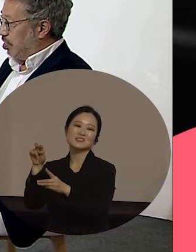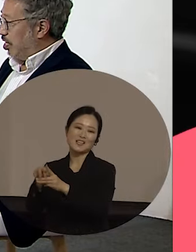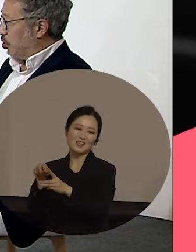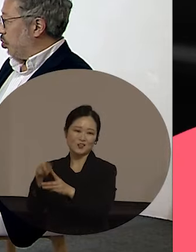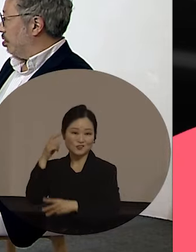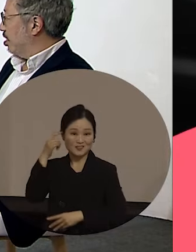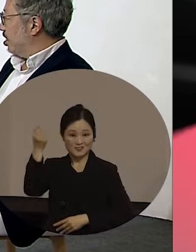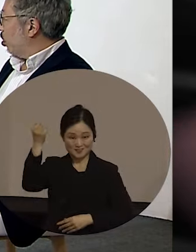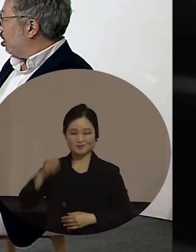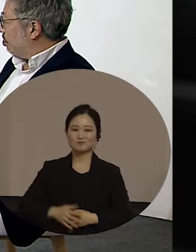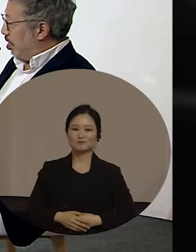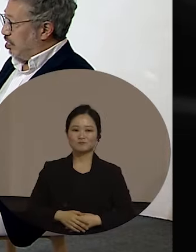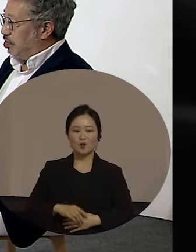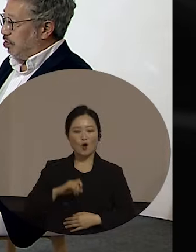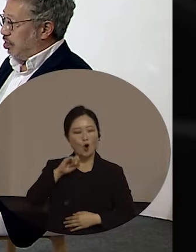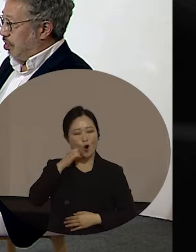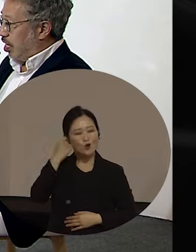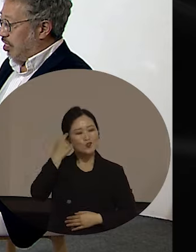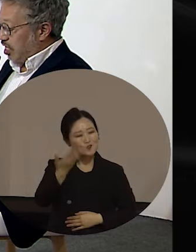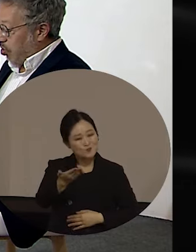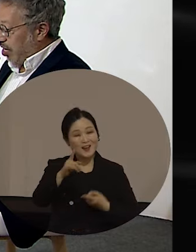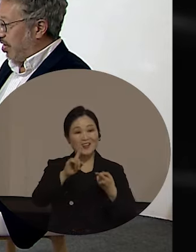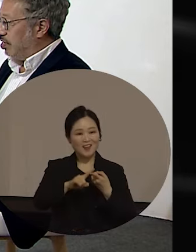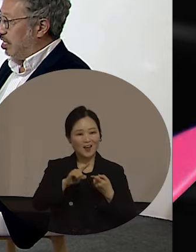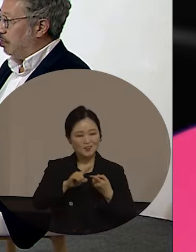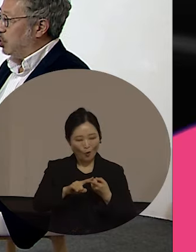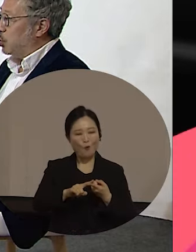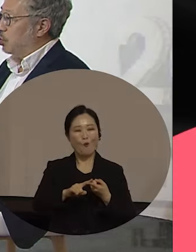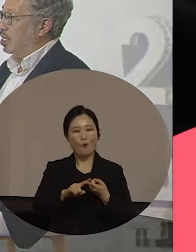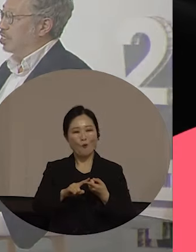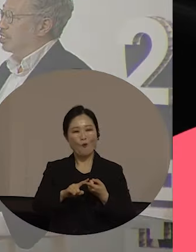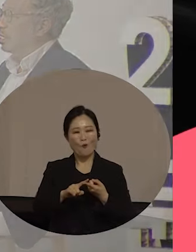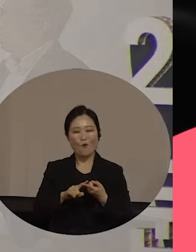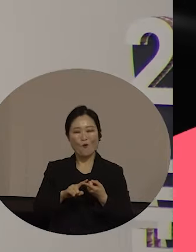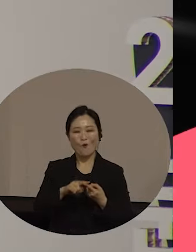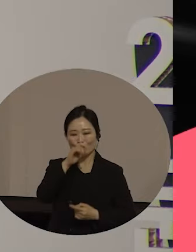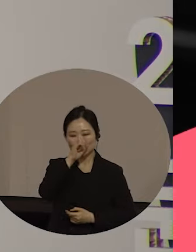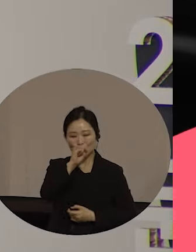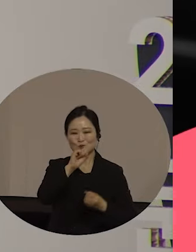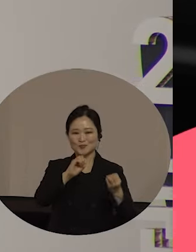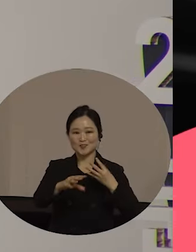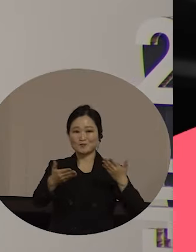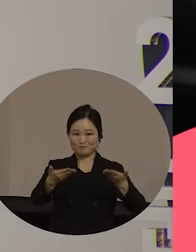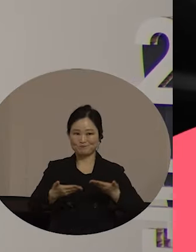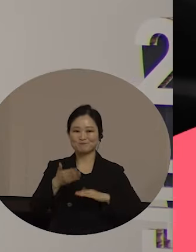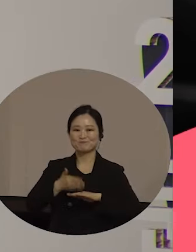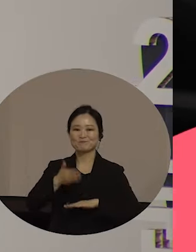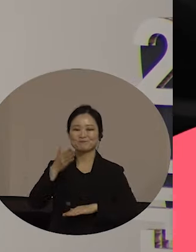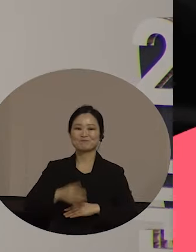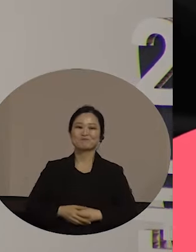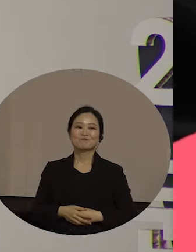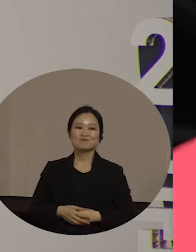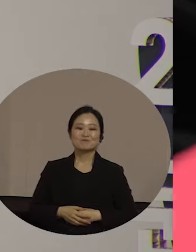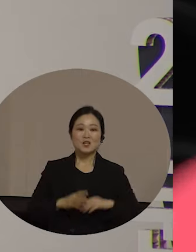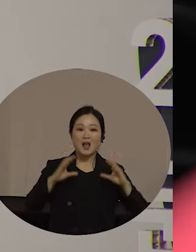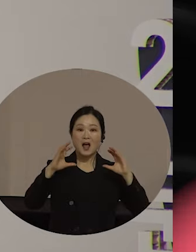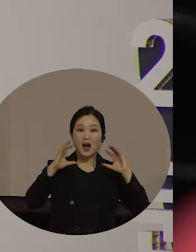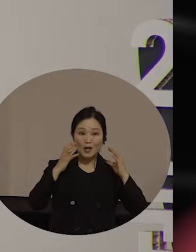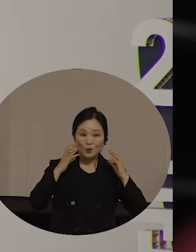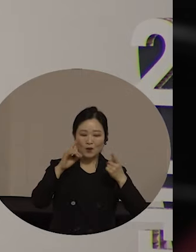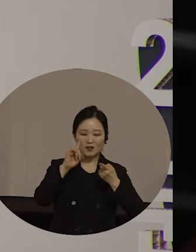그 굉장히 또 적합한, 그리고 그 각자 상황에 맞는 답을 해주시고 계시는데, 또 여기서 이제 아동에게